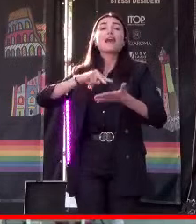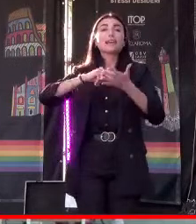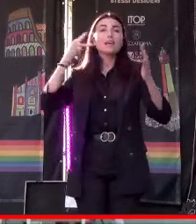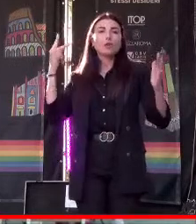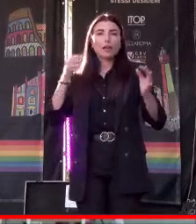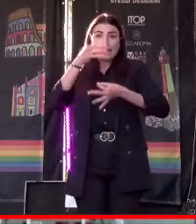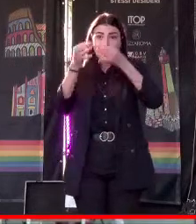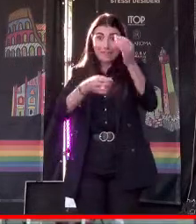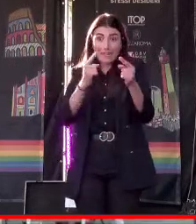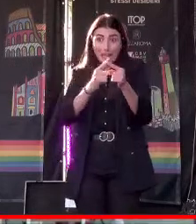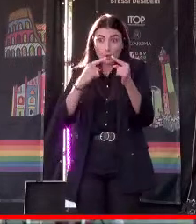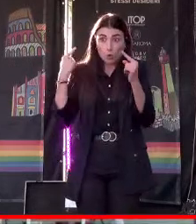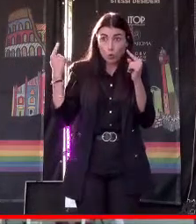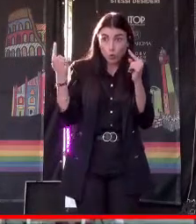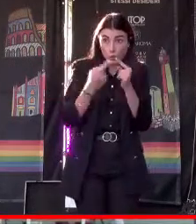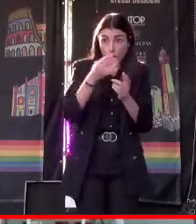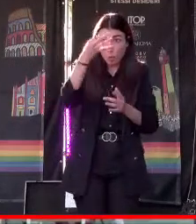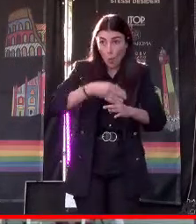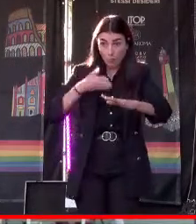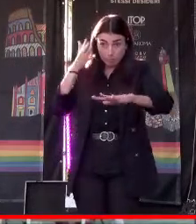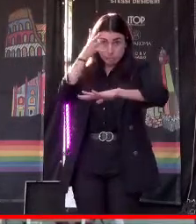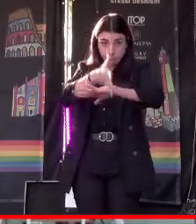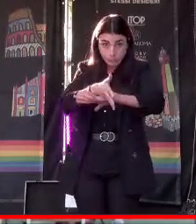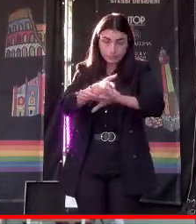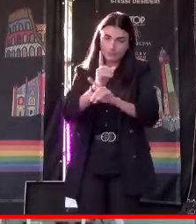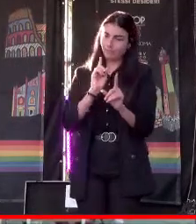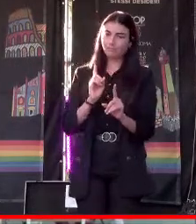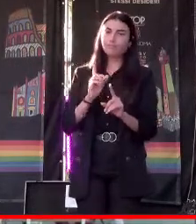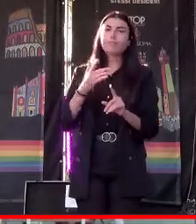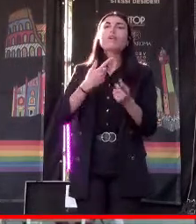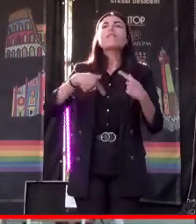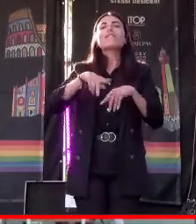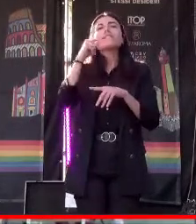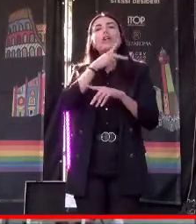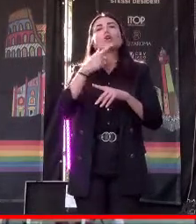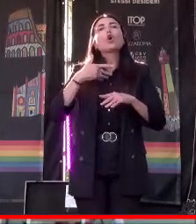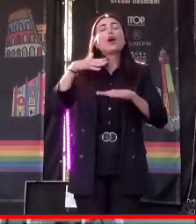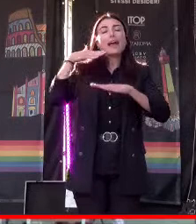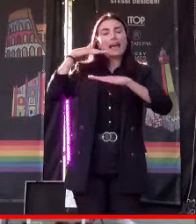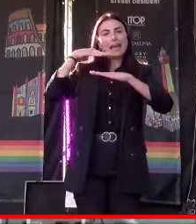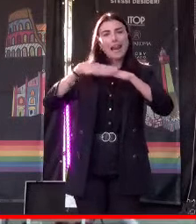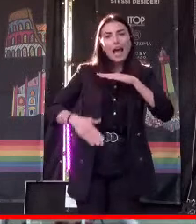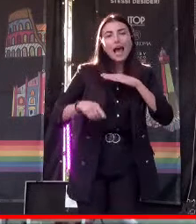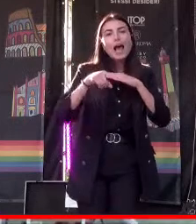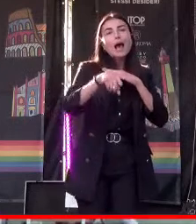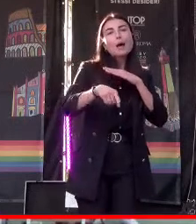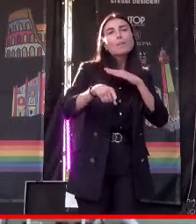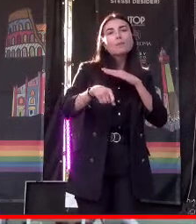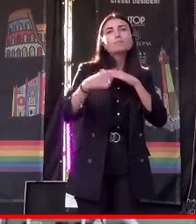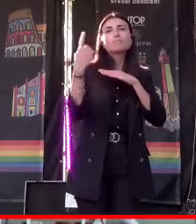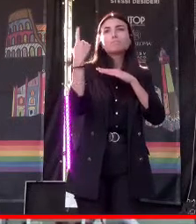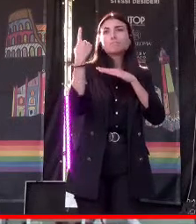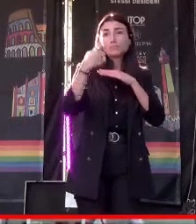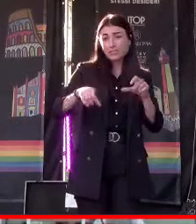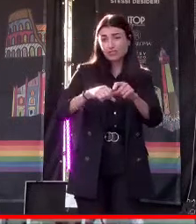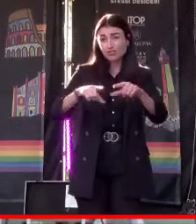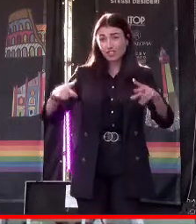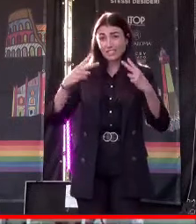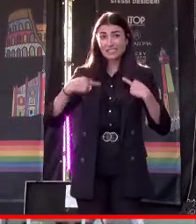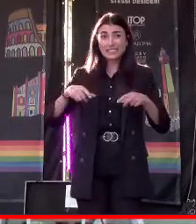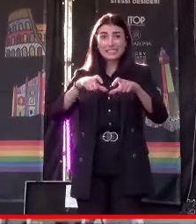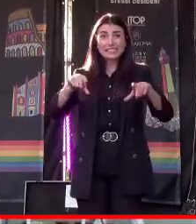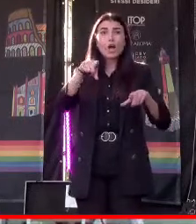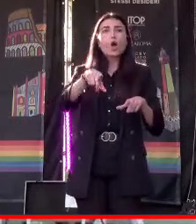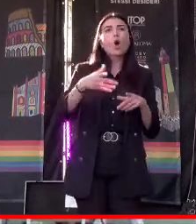ovviamente, non ovunque possiamo fare una rampa. Viviamo in una città che appunto a causa e grazie all'enorme